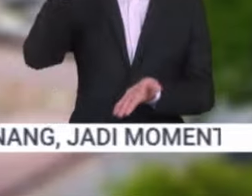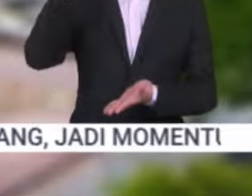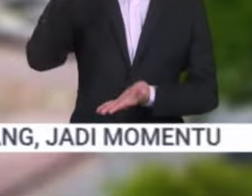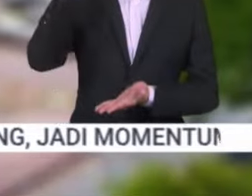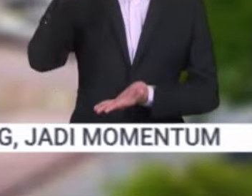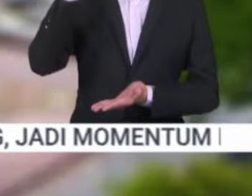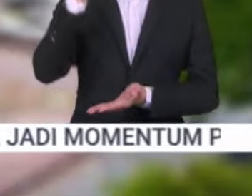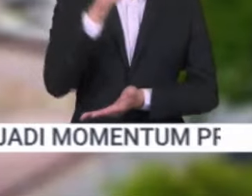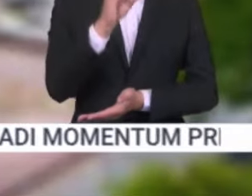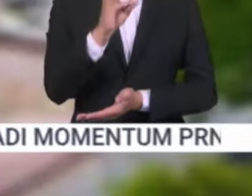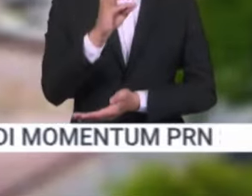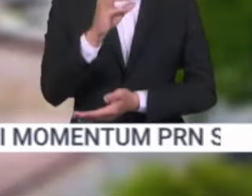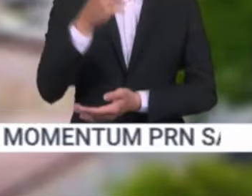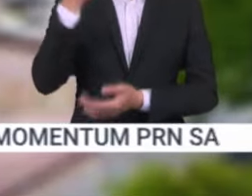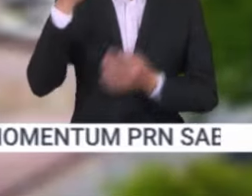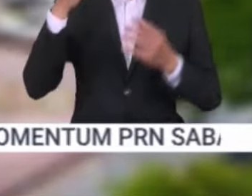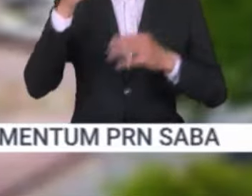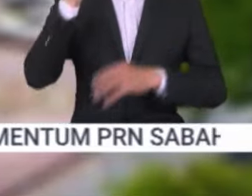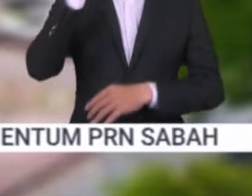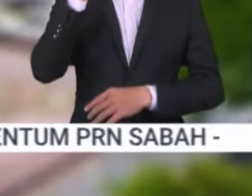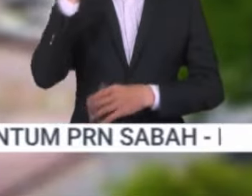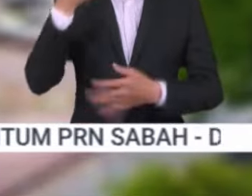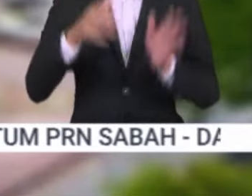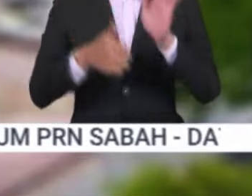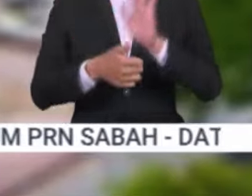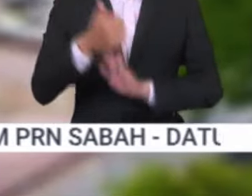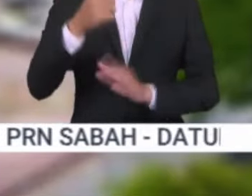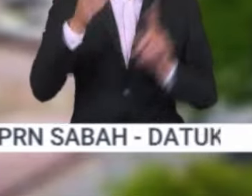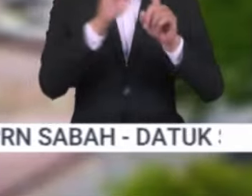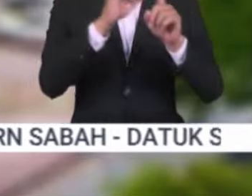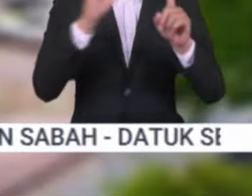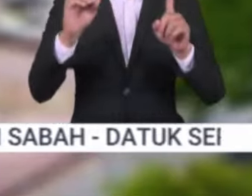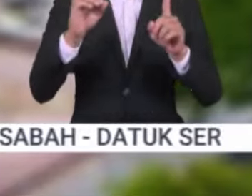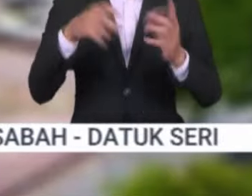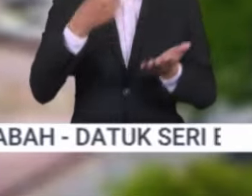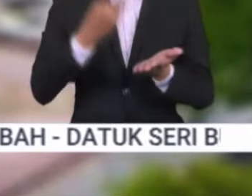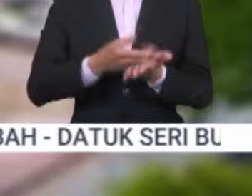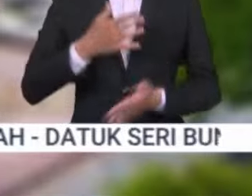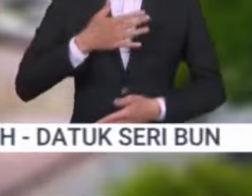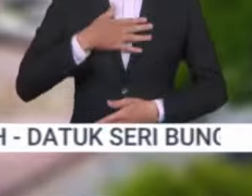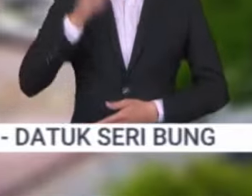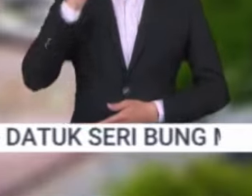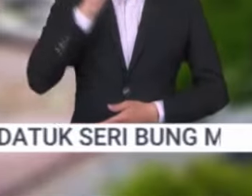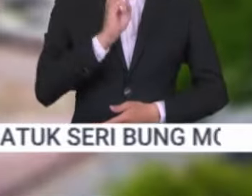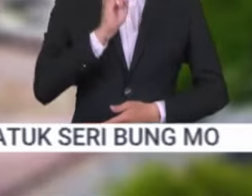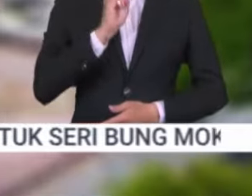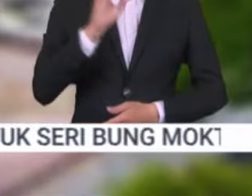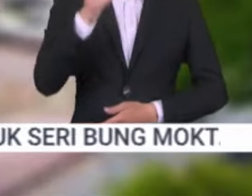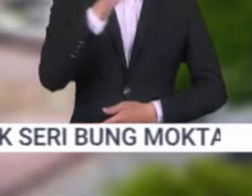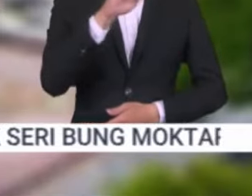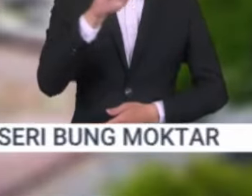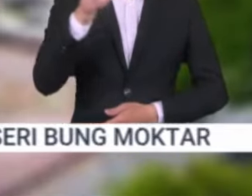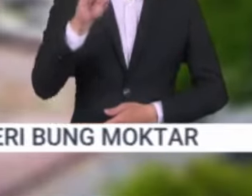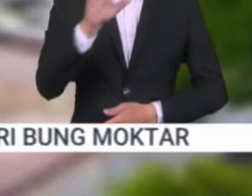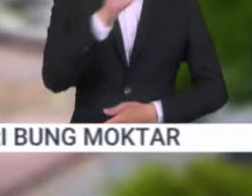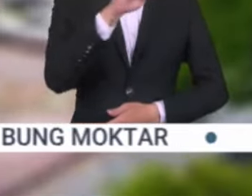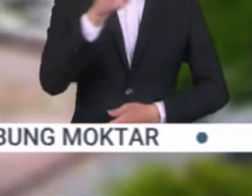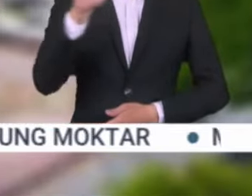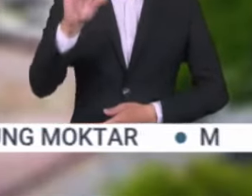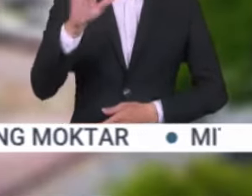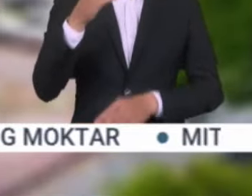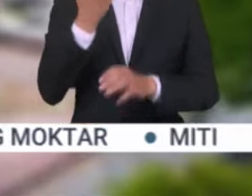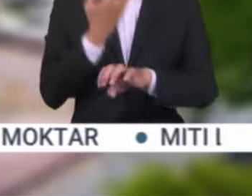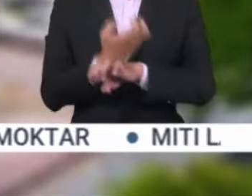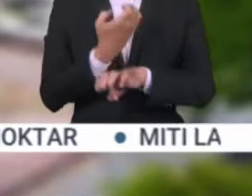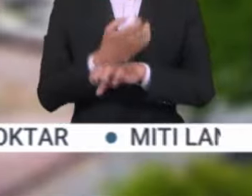S5, S6. Kontijen Melaka mengungguli acara 100 meter kuat dada wanita SB7, SB9 dengan memenangi